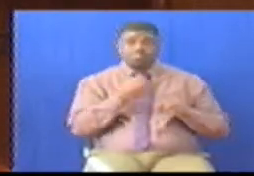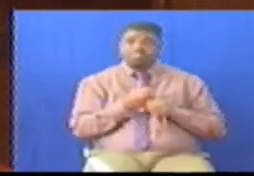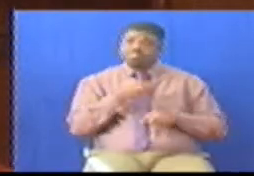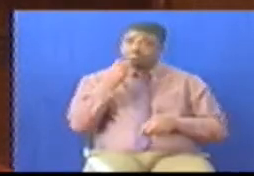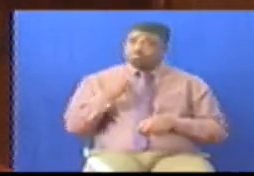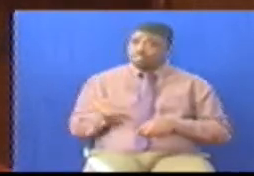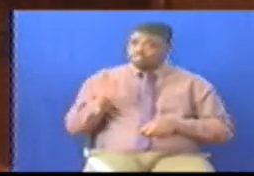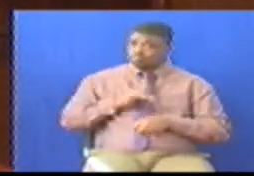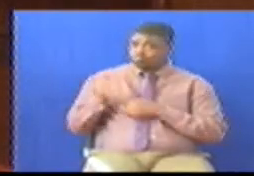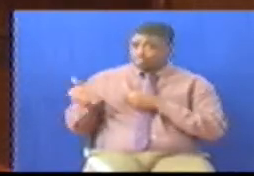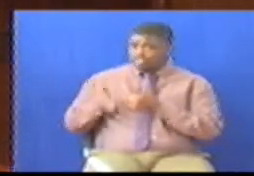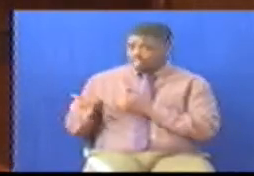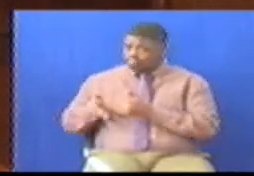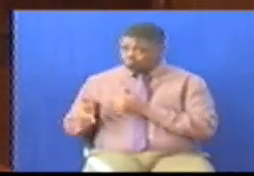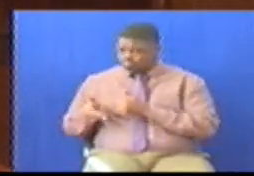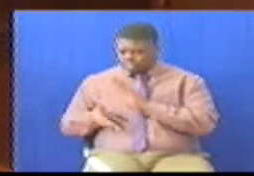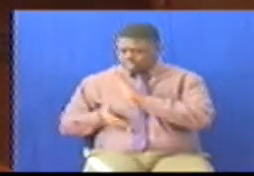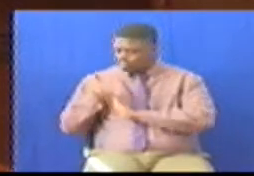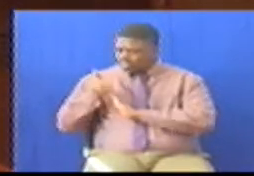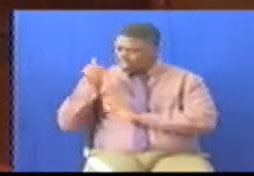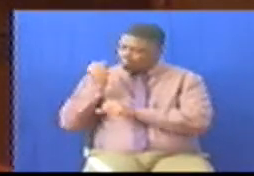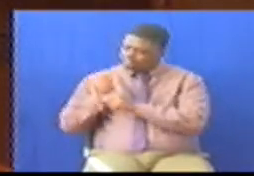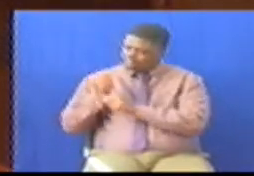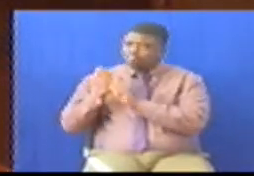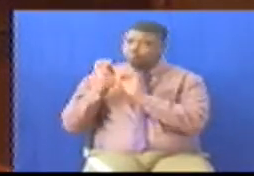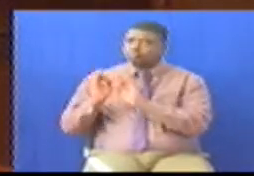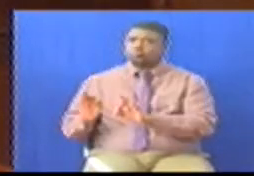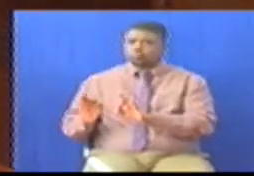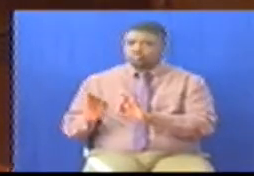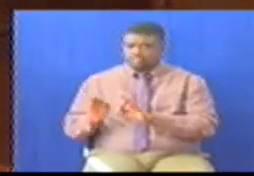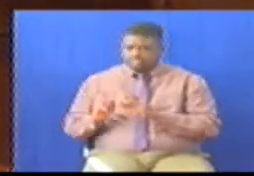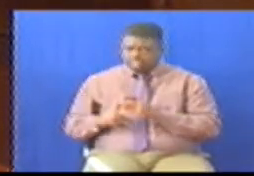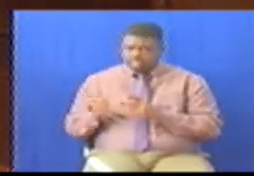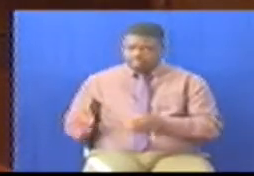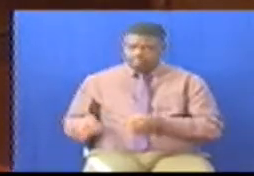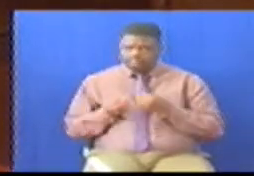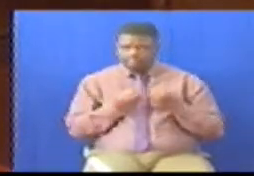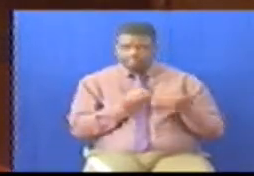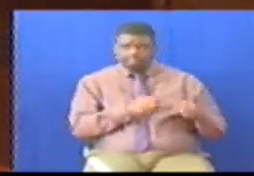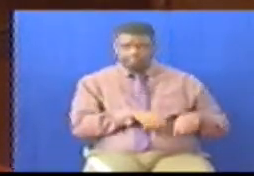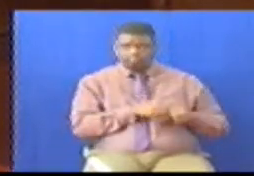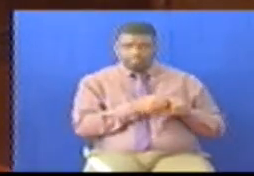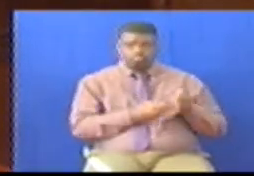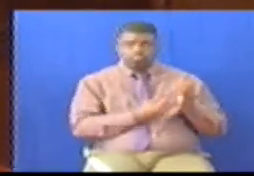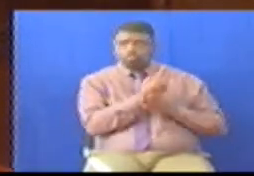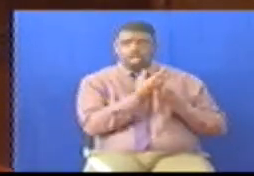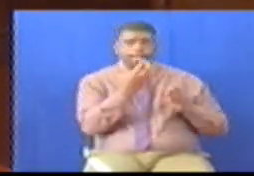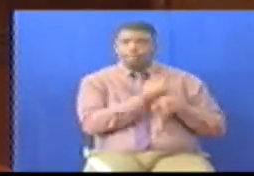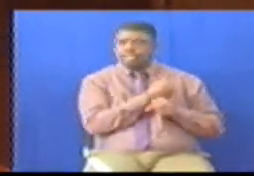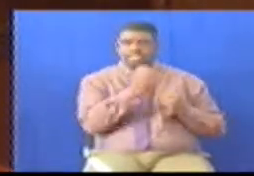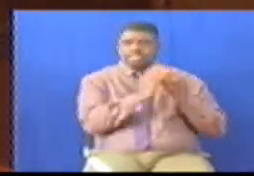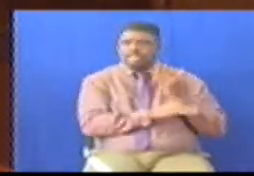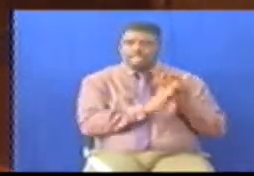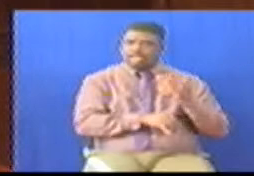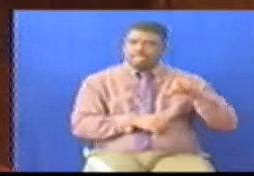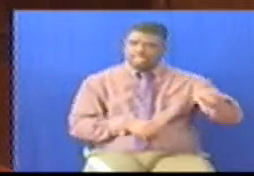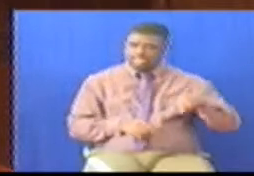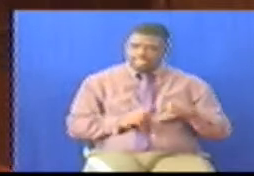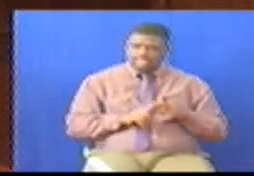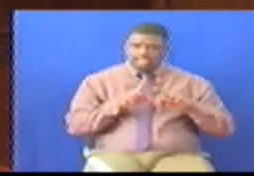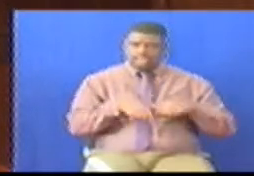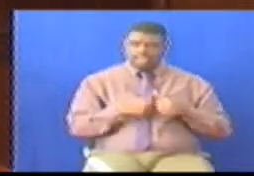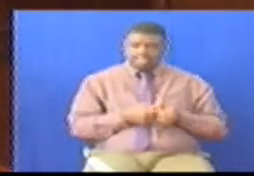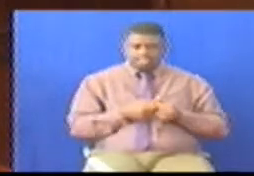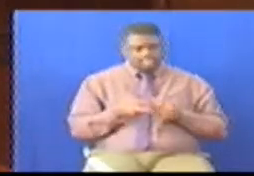karibuni imeanza kufanya vizuri kiasi kwamba sasa imeanza ku break even. Sasa hivi hawapati hasara, lakini bado wana